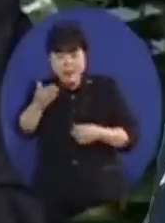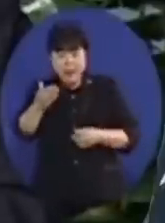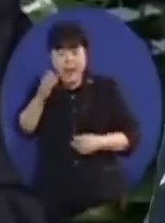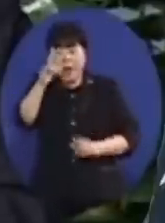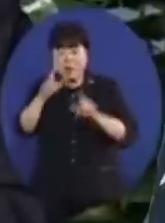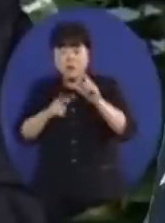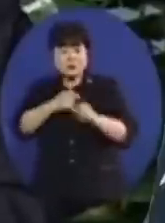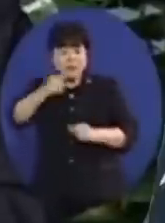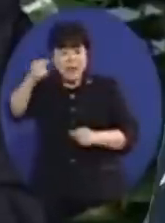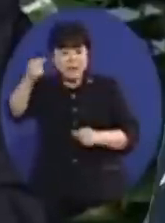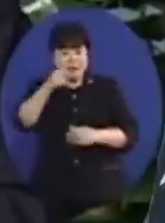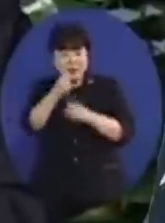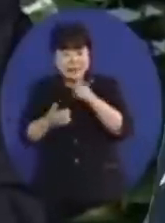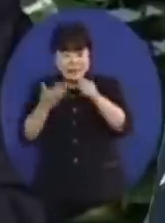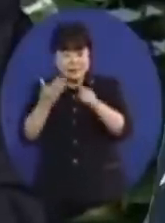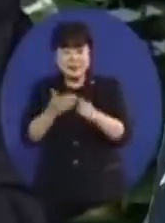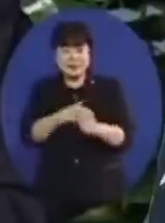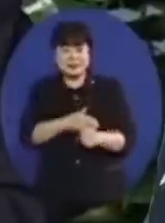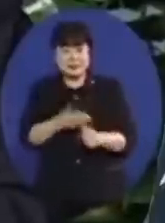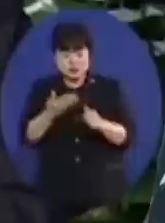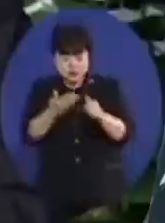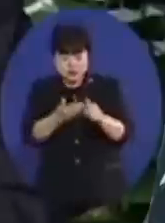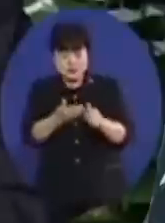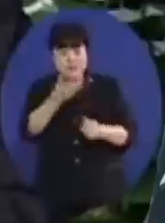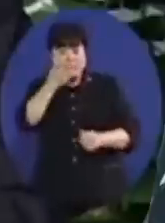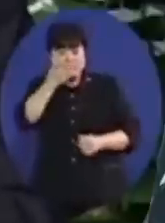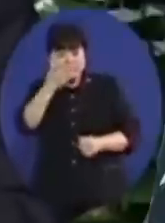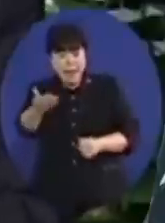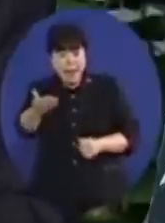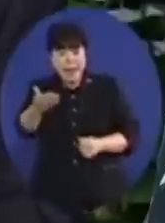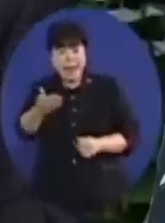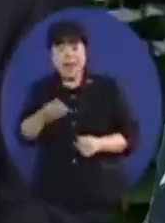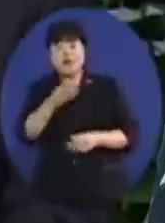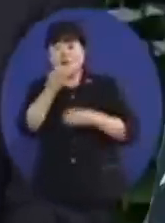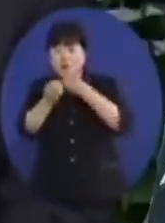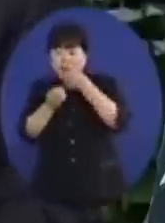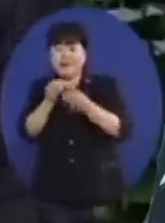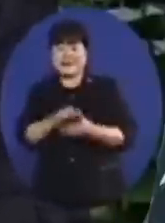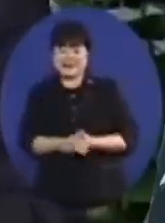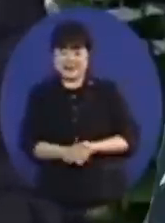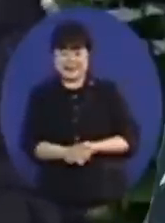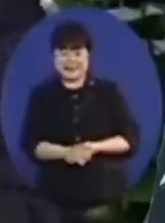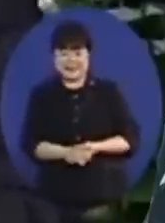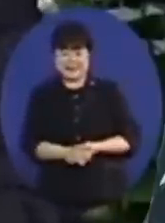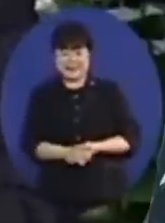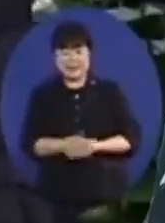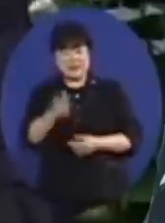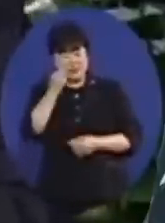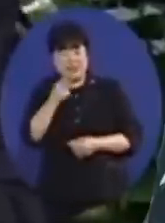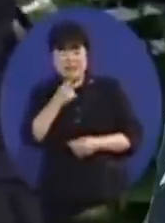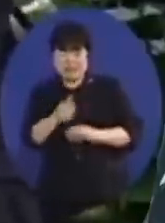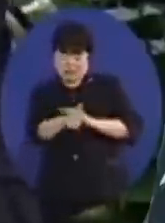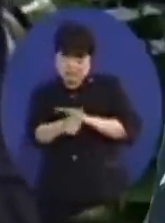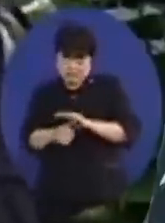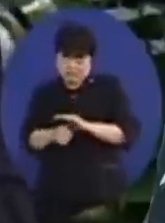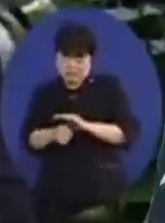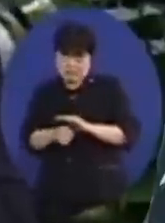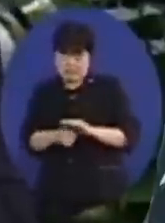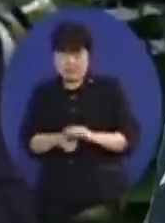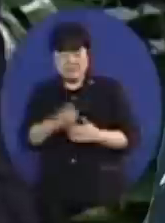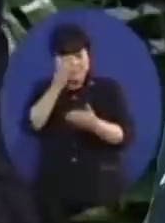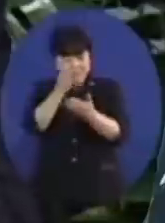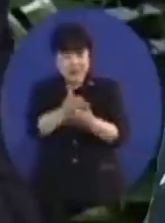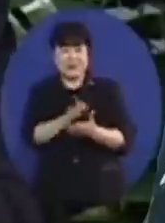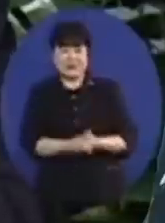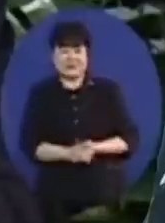자발성을 가지고 하나님께서 능력 주시면 할 수 있다고 고백해야 되는 것입니다 못한다 안 된다 할 수 없다는 고백을 하지